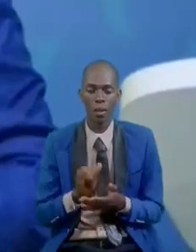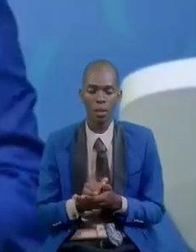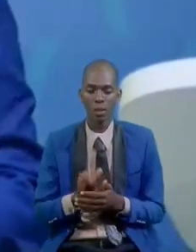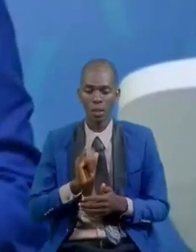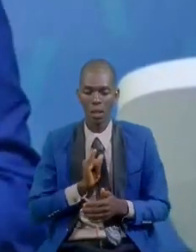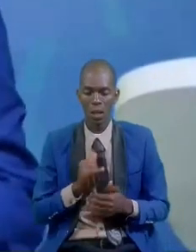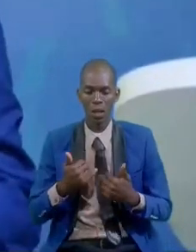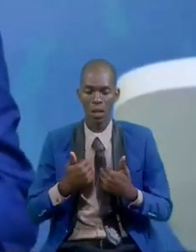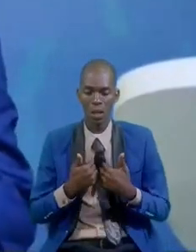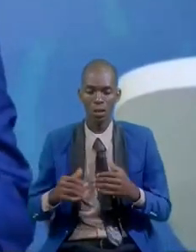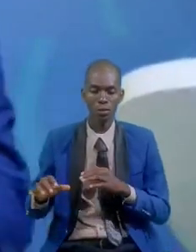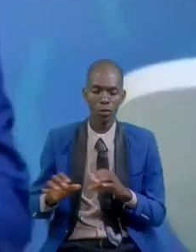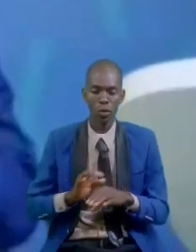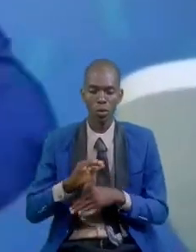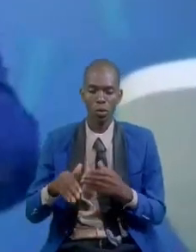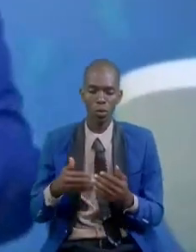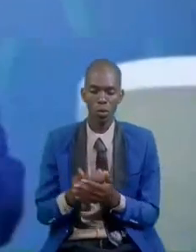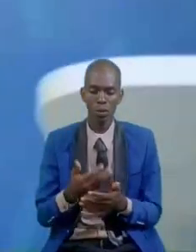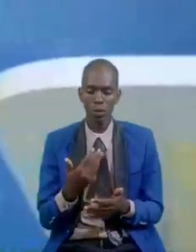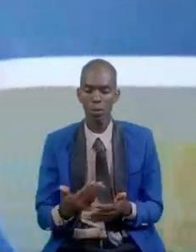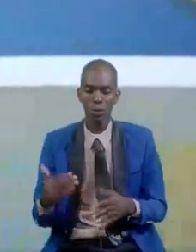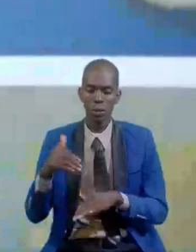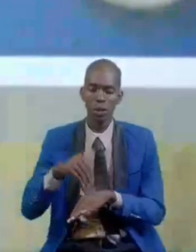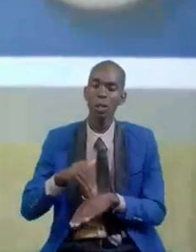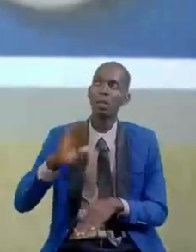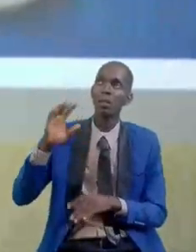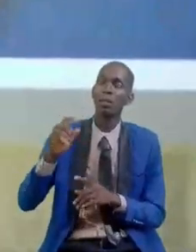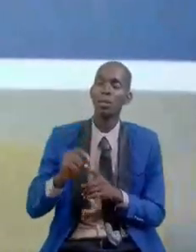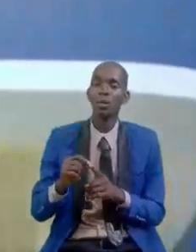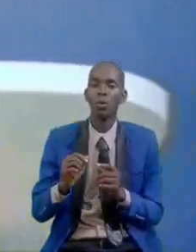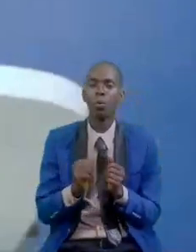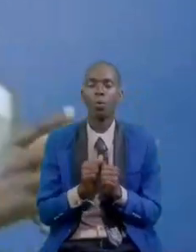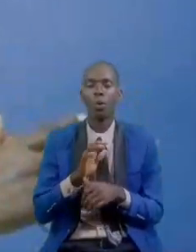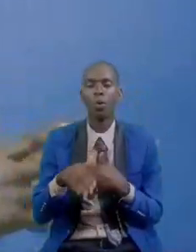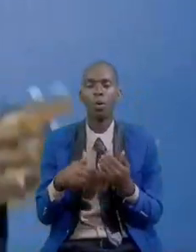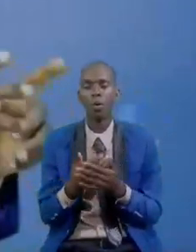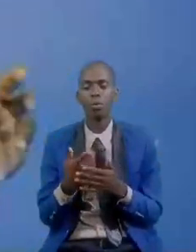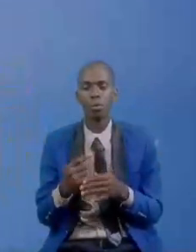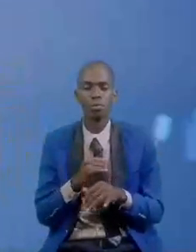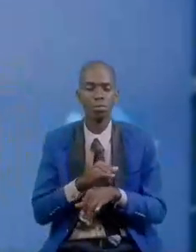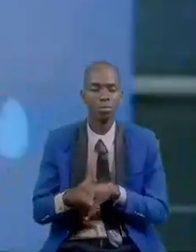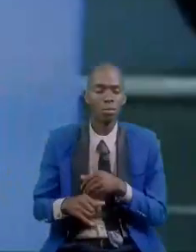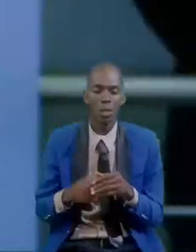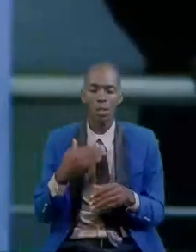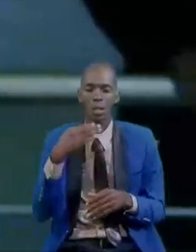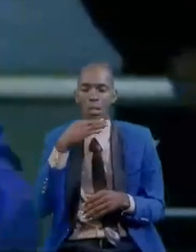fait toutes ces choses par ta parole, avec toutes les tromperies et les